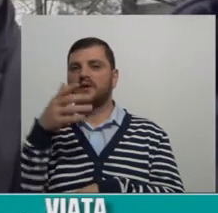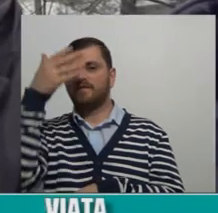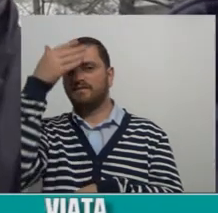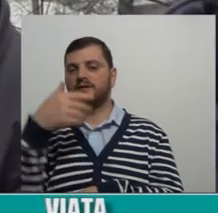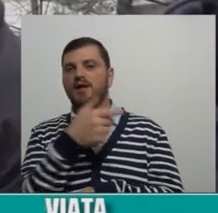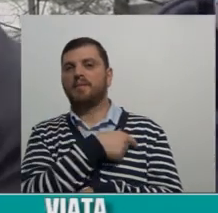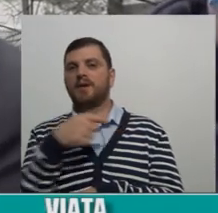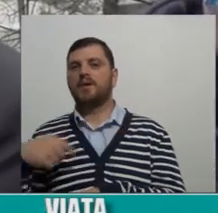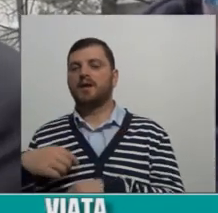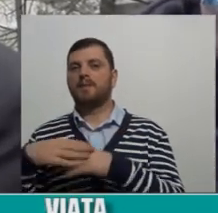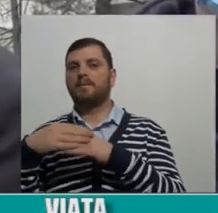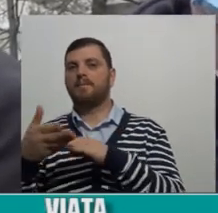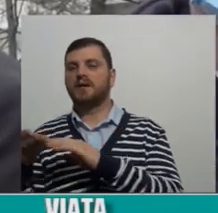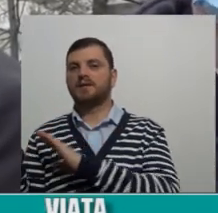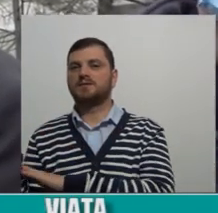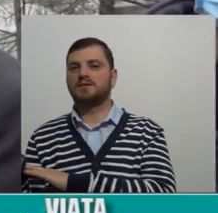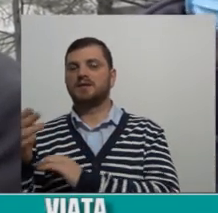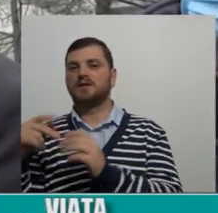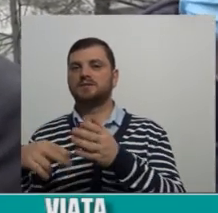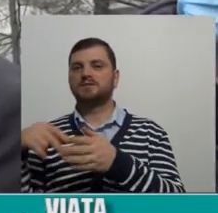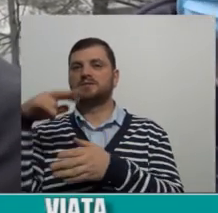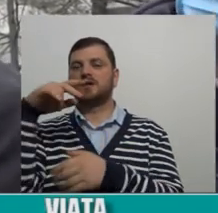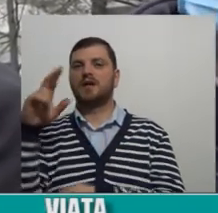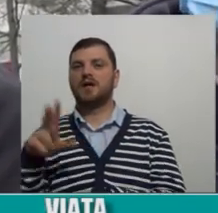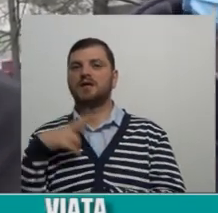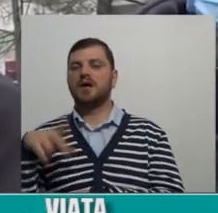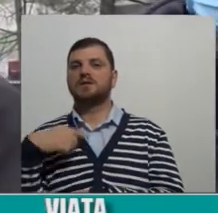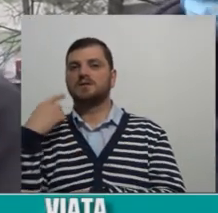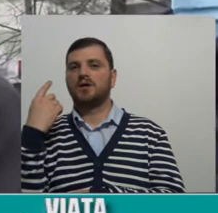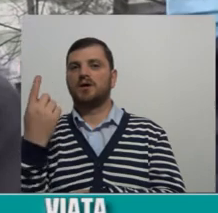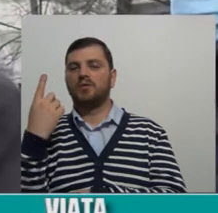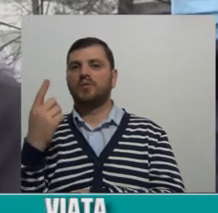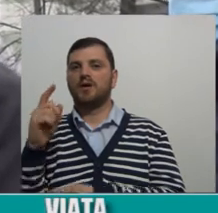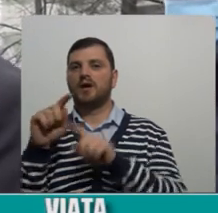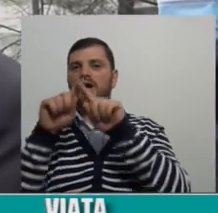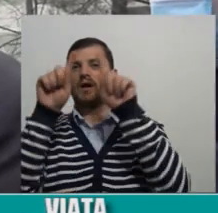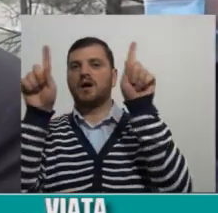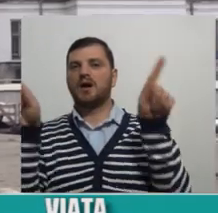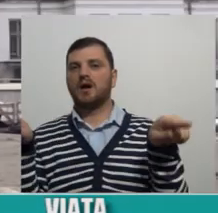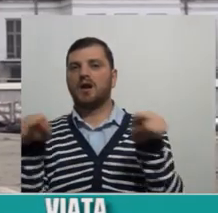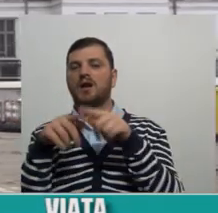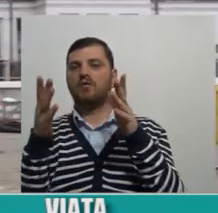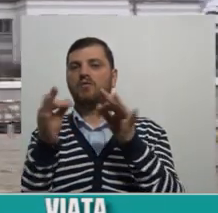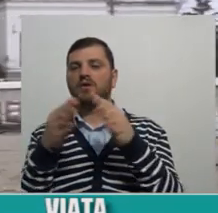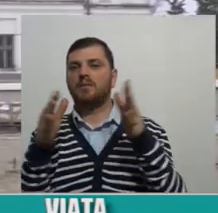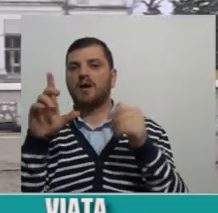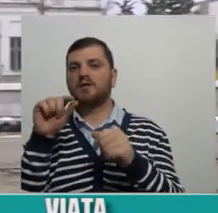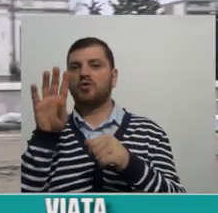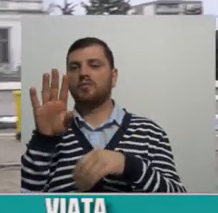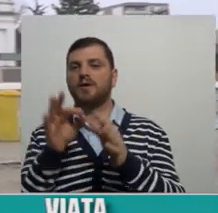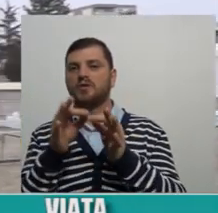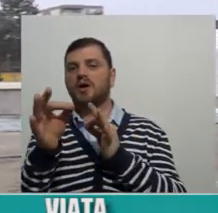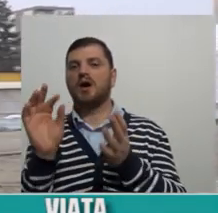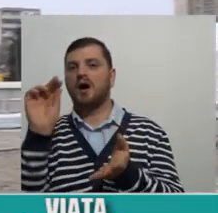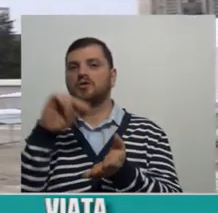acolo în fața primăriei, în partea stângă a scărilor, este un ecran foarte mare, de 24